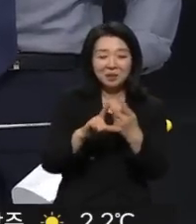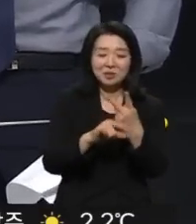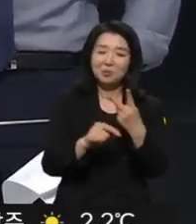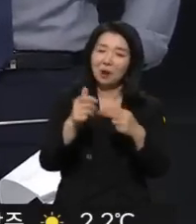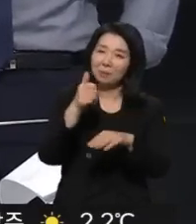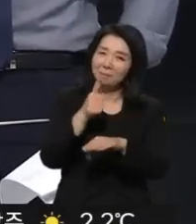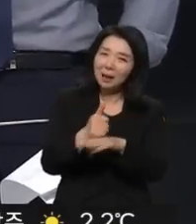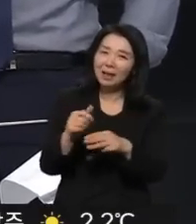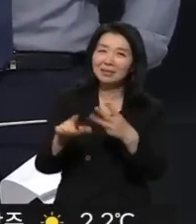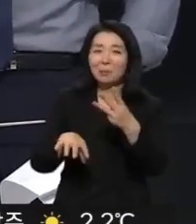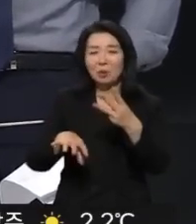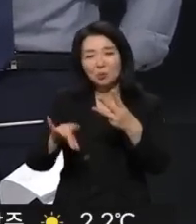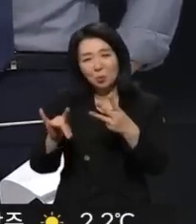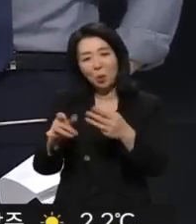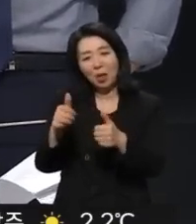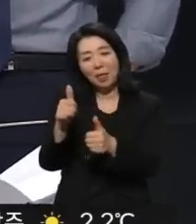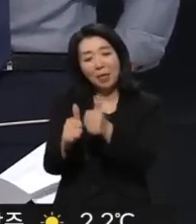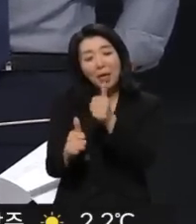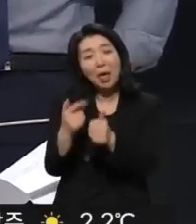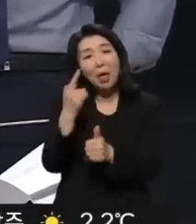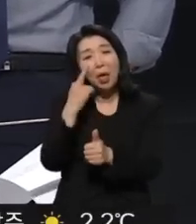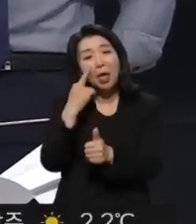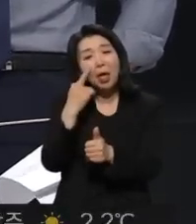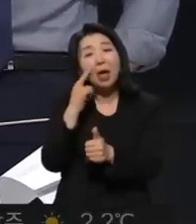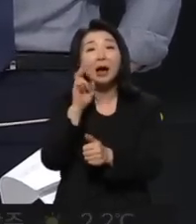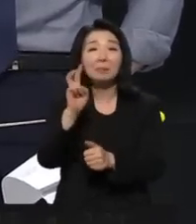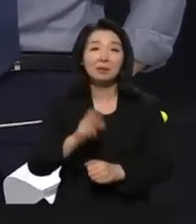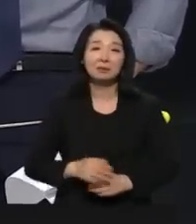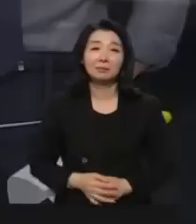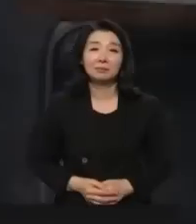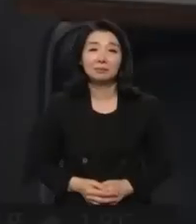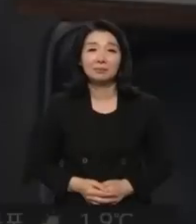초에 전당대회를 열자는 여론이 굳어지는 기류라고 합니다.